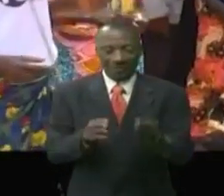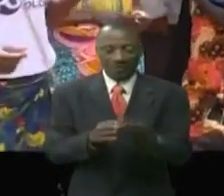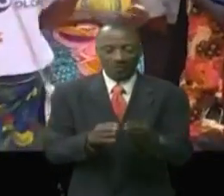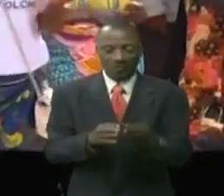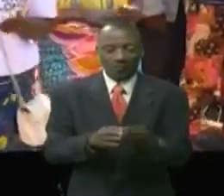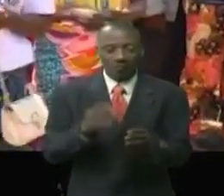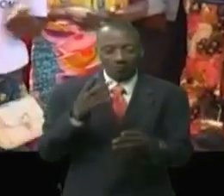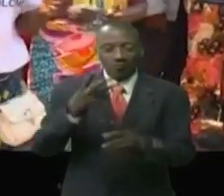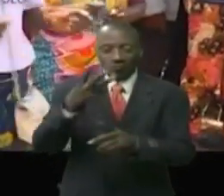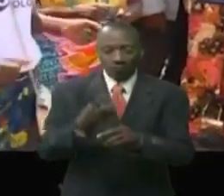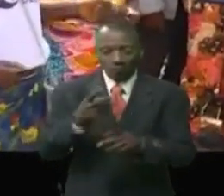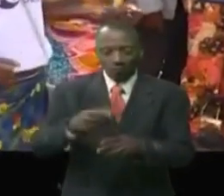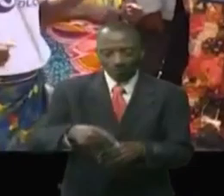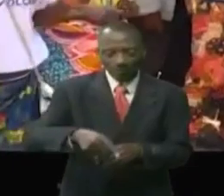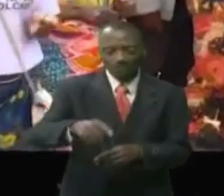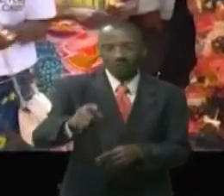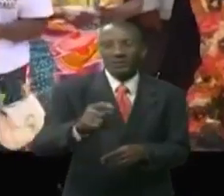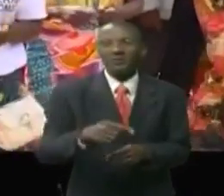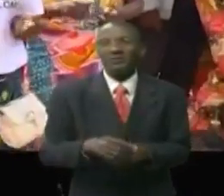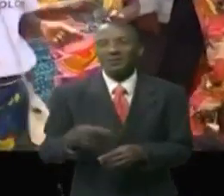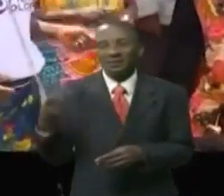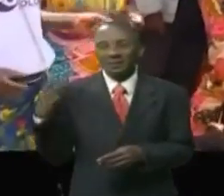modernisation de nos